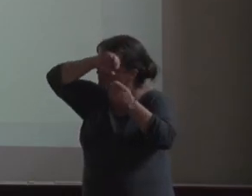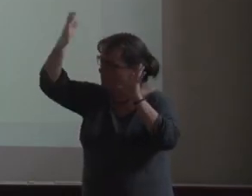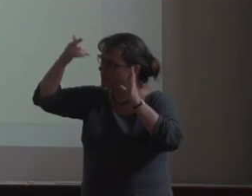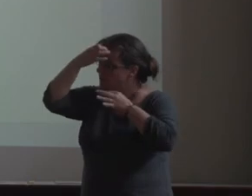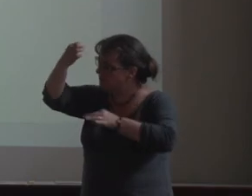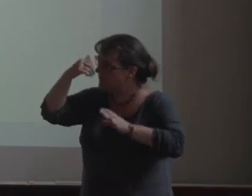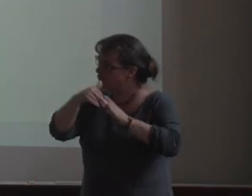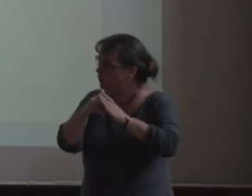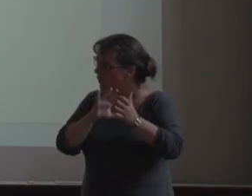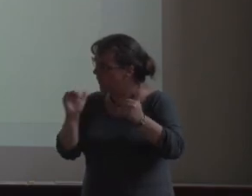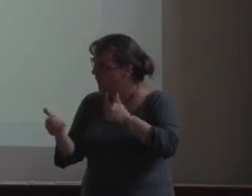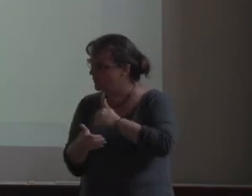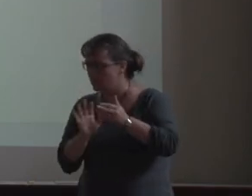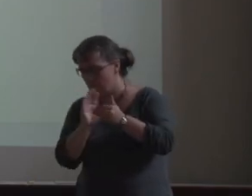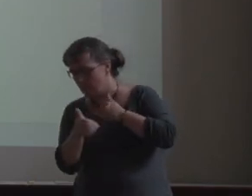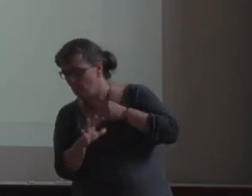Ce qui se passe sous le capot.